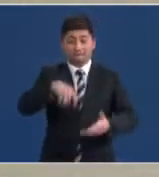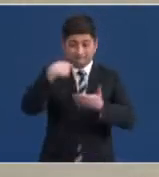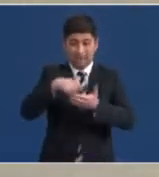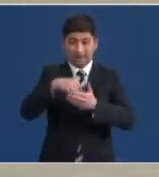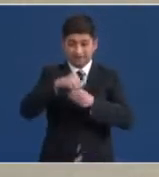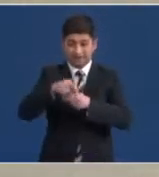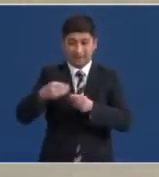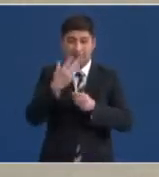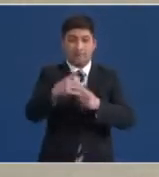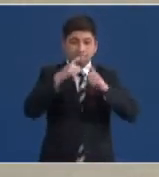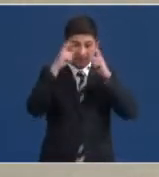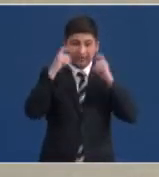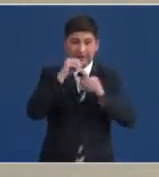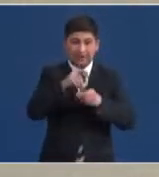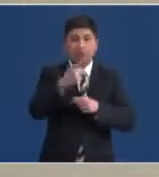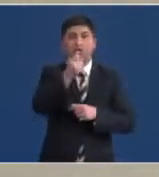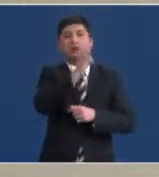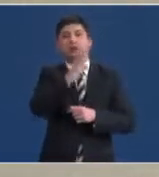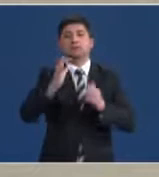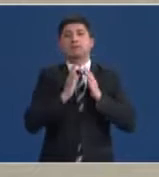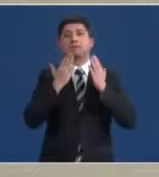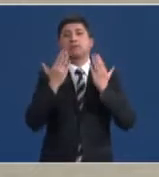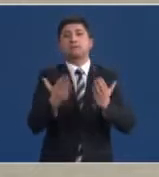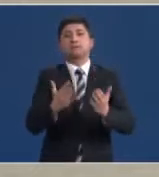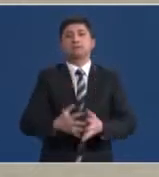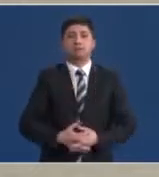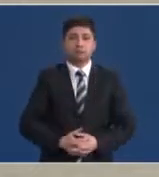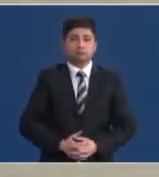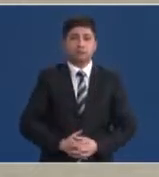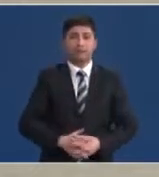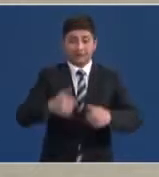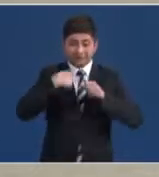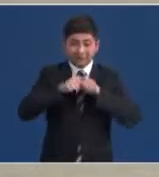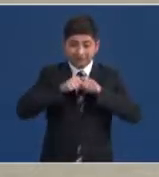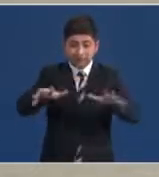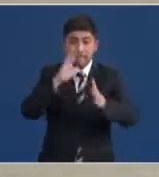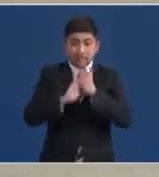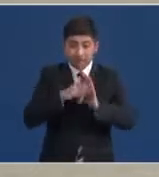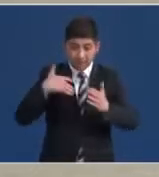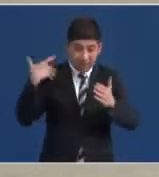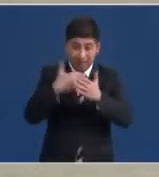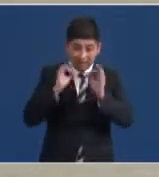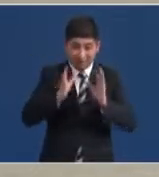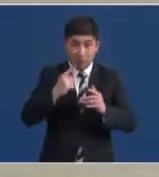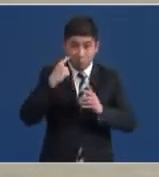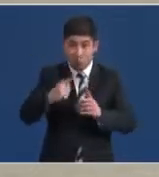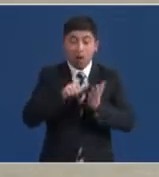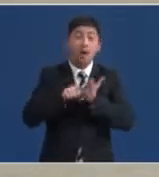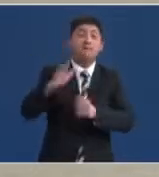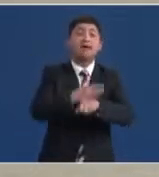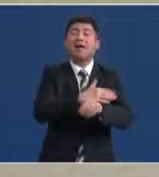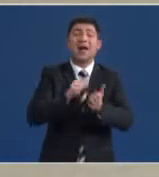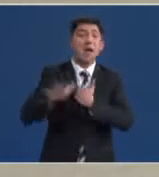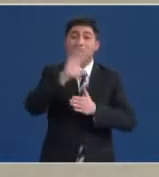marketlerde verilen maskelerde ücretsizdir bu salgın bitene kadar Vatandaşlarımızın